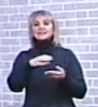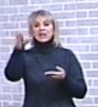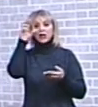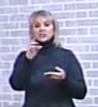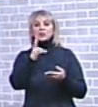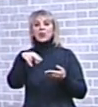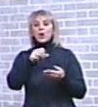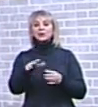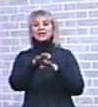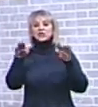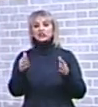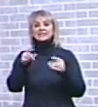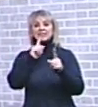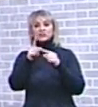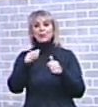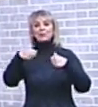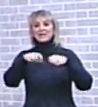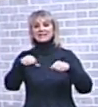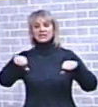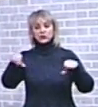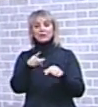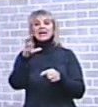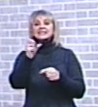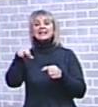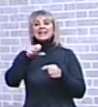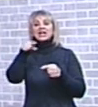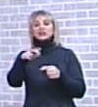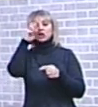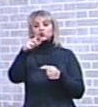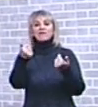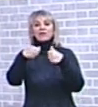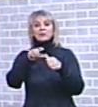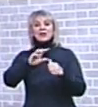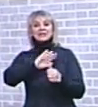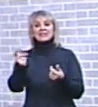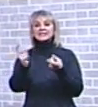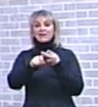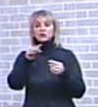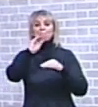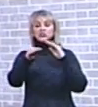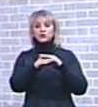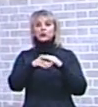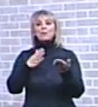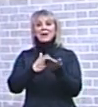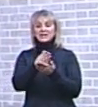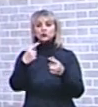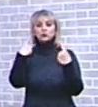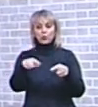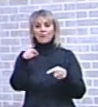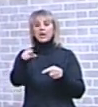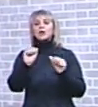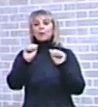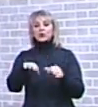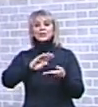академии наук на расширенном заседании президиума. Сателлит – государство формально независимое, но подчиненное политике другого. И